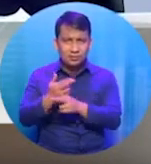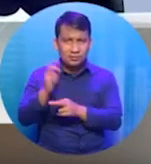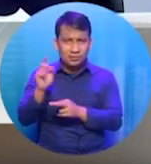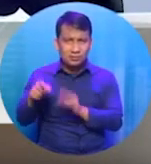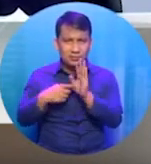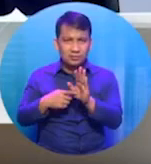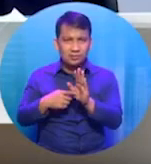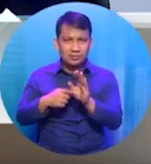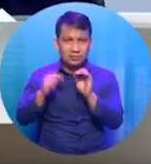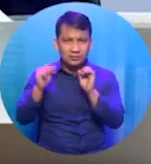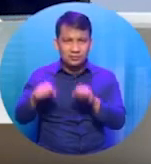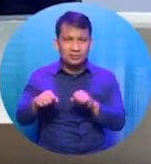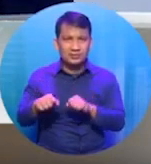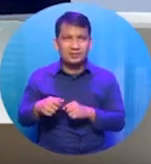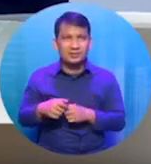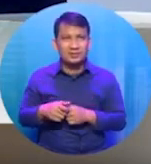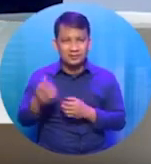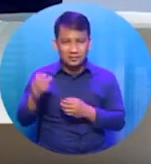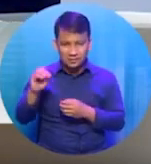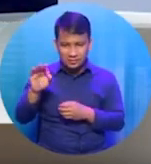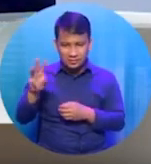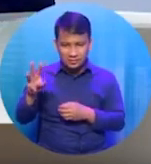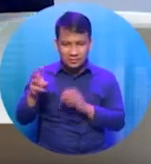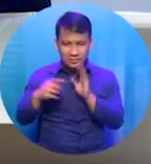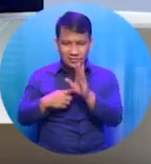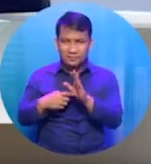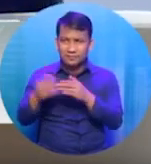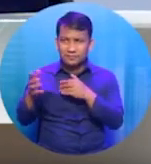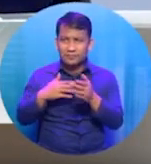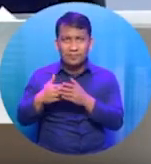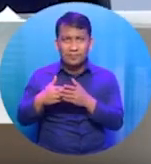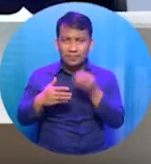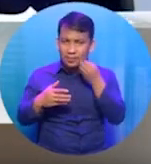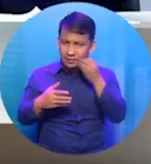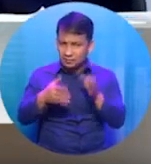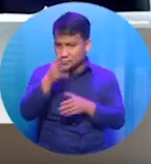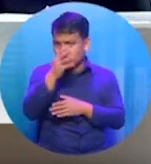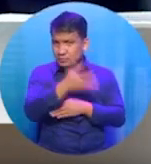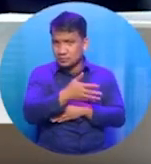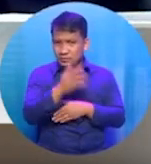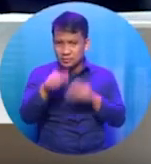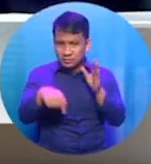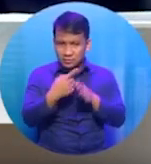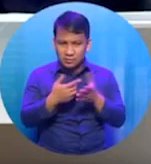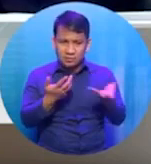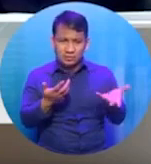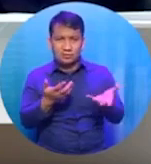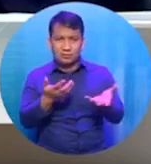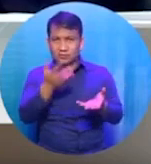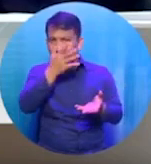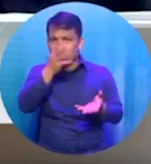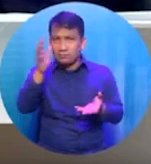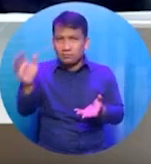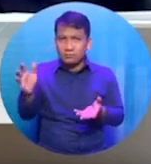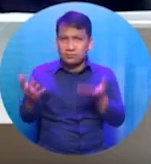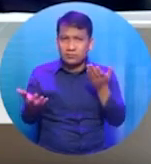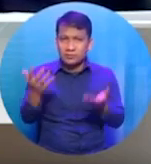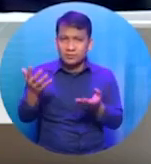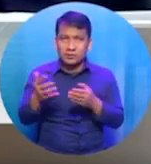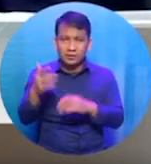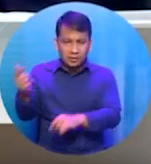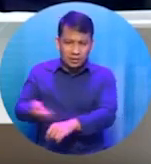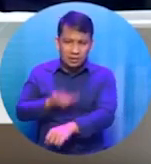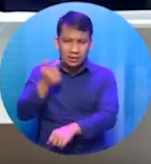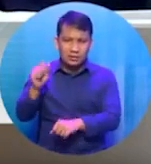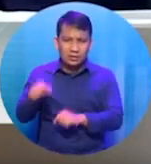namin na ang reklamo po lagi sa amin ng mga OFW is either hindi po sila pinapansin or kung pinansin ka naman, eh medyo